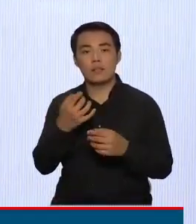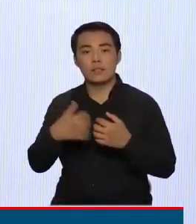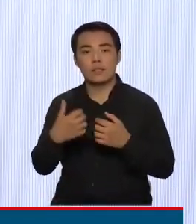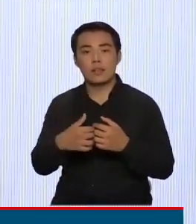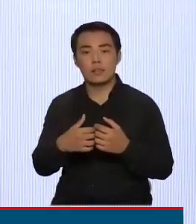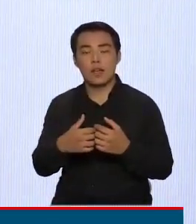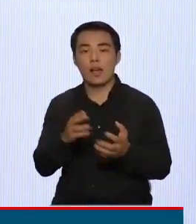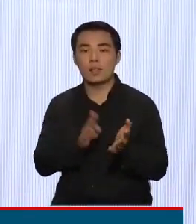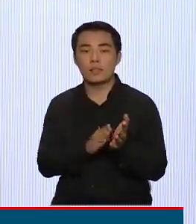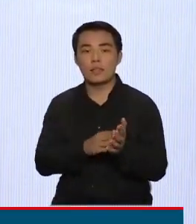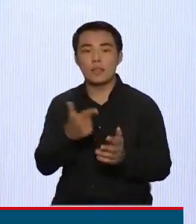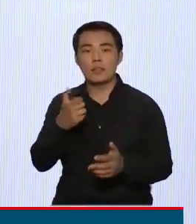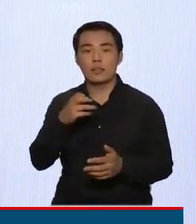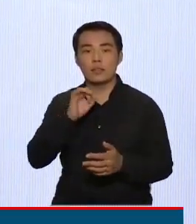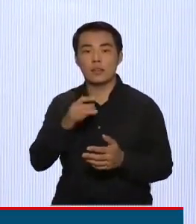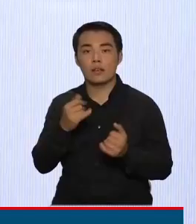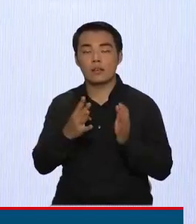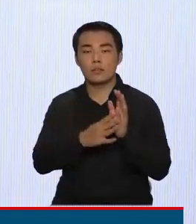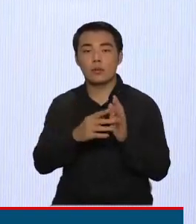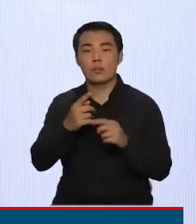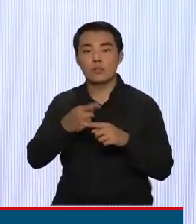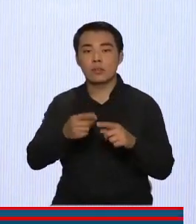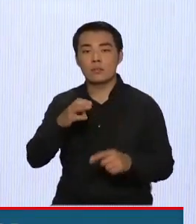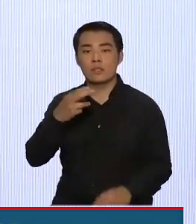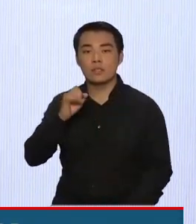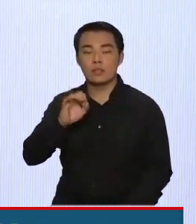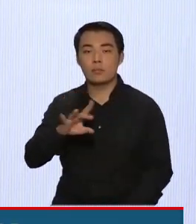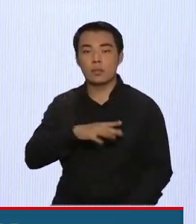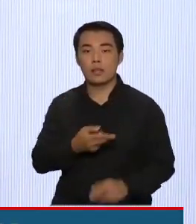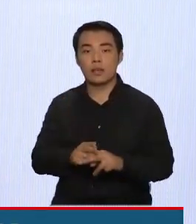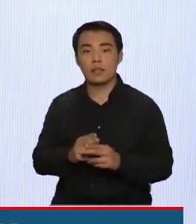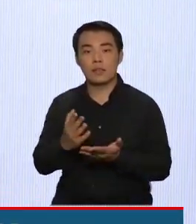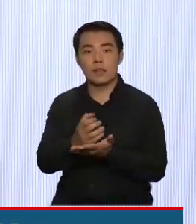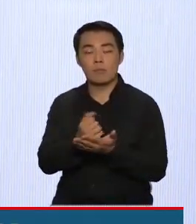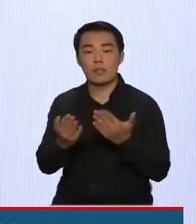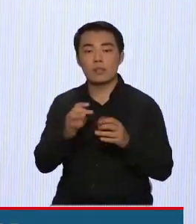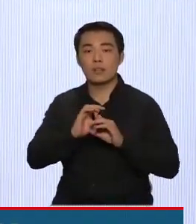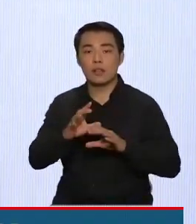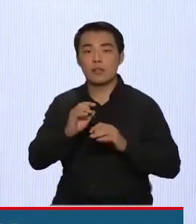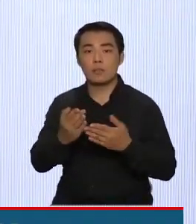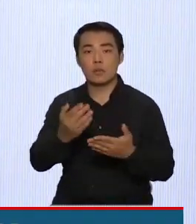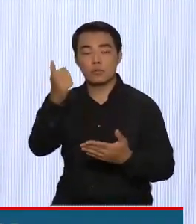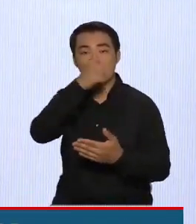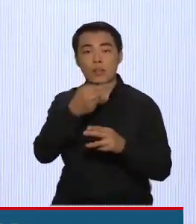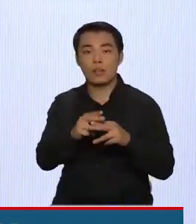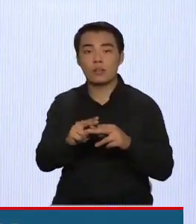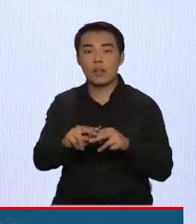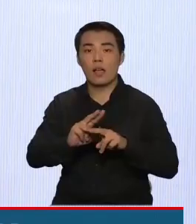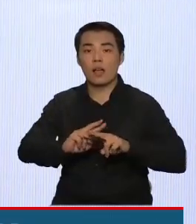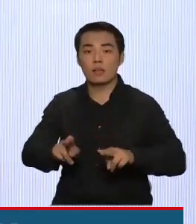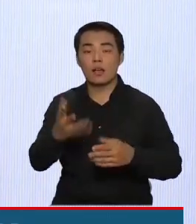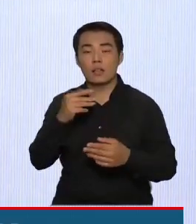өнімдік гектарынан 4,5 центнер құрады. Салыстыру үшін айтып кетсем, өткен жылдың осыған ұқсас